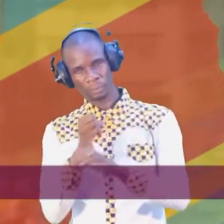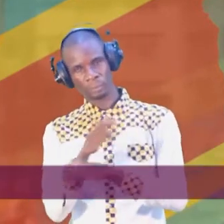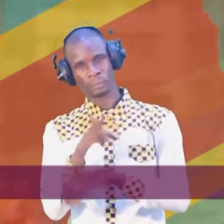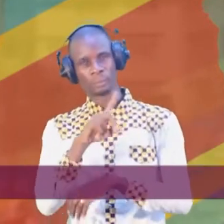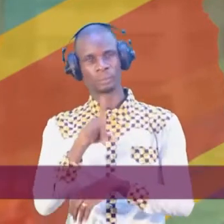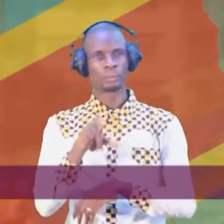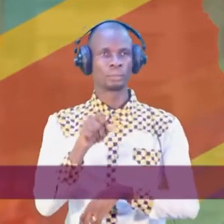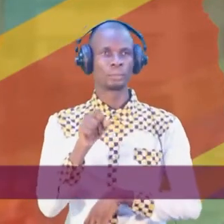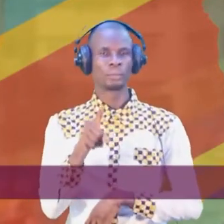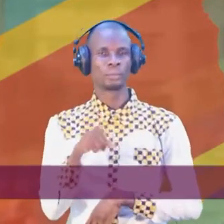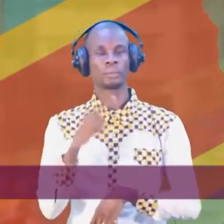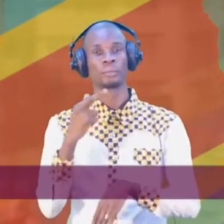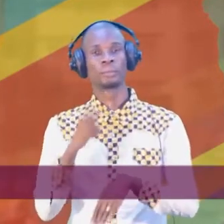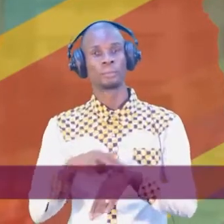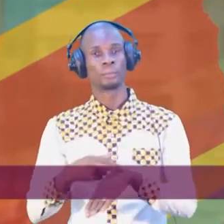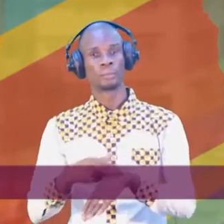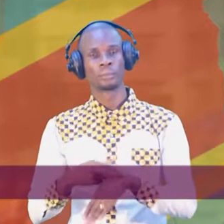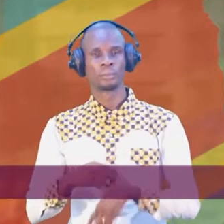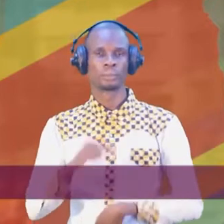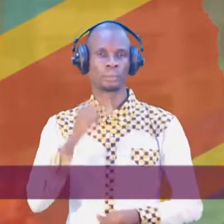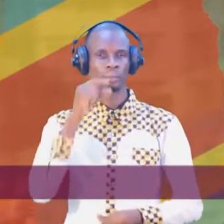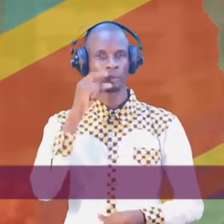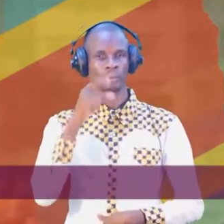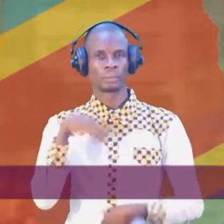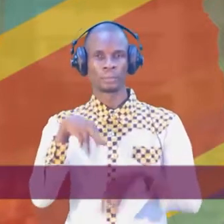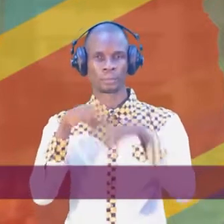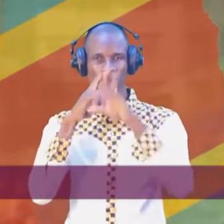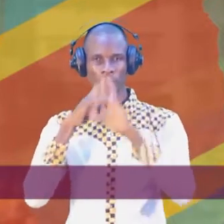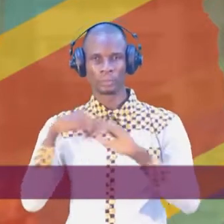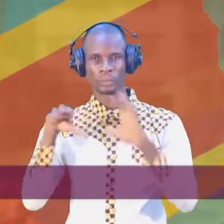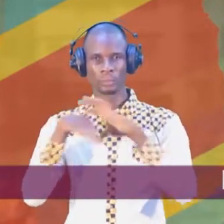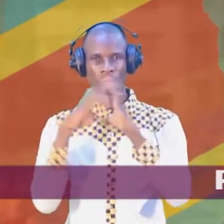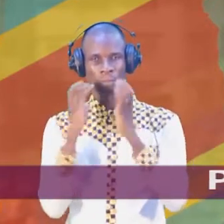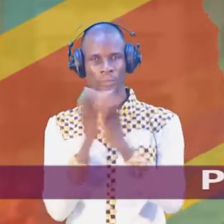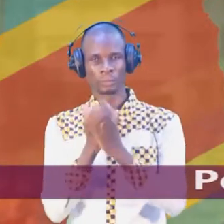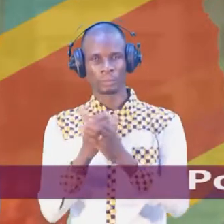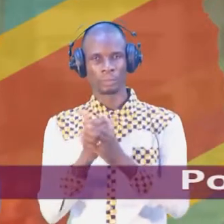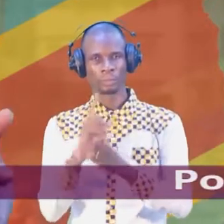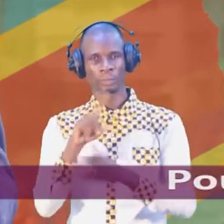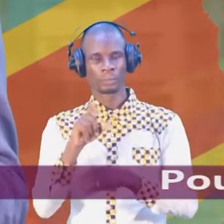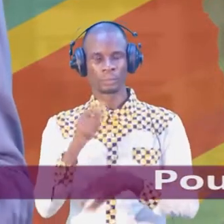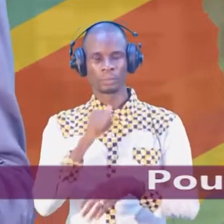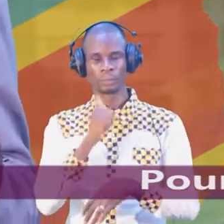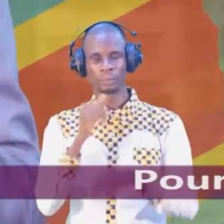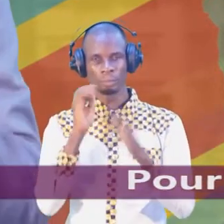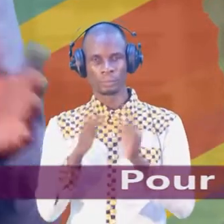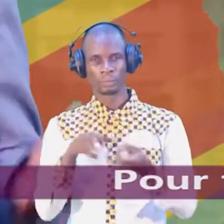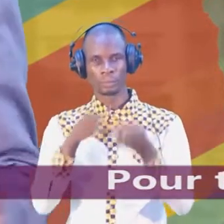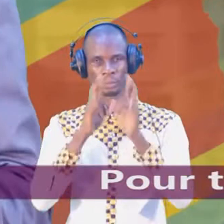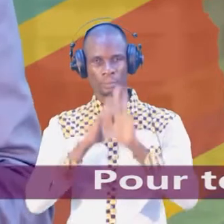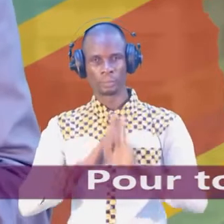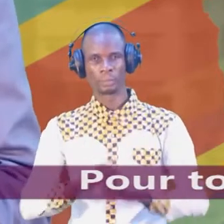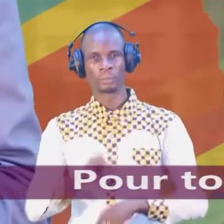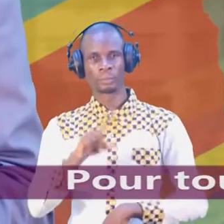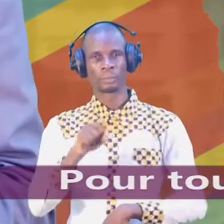mpena singa biso ya internet. Tango e pesa me biso to ko ka ko pesa biano na mituna nyonso te kasi to ko za